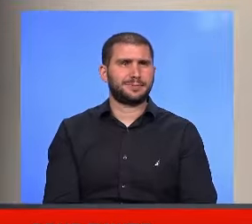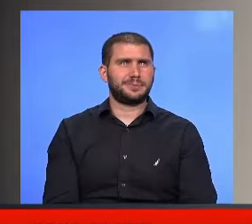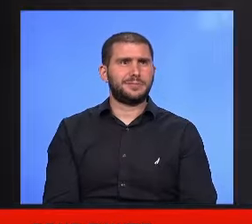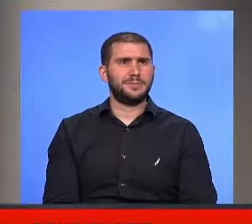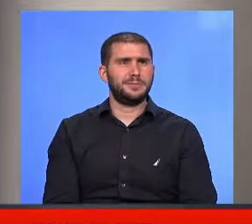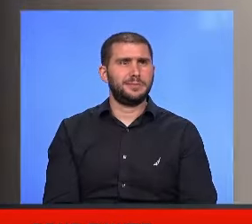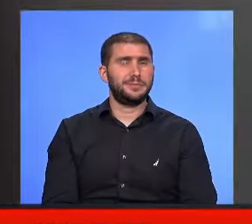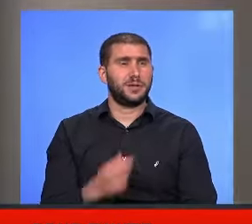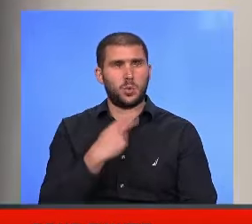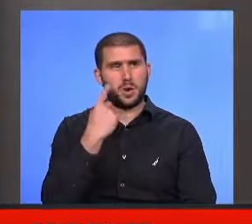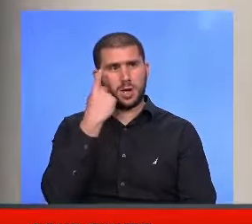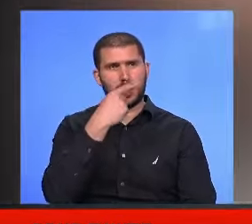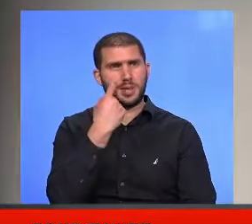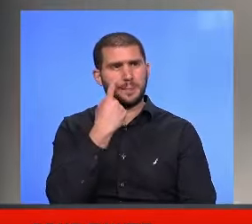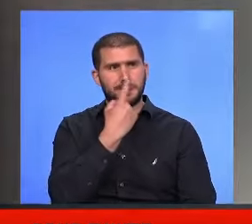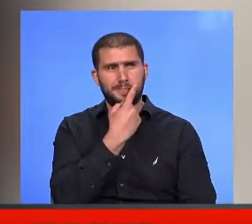אני רואה את העיניים שלה ב...